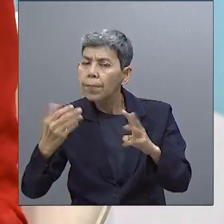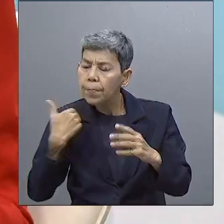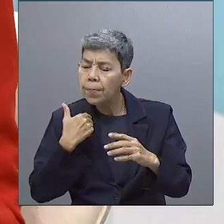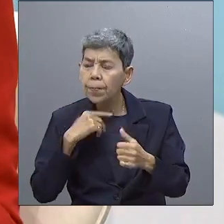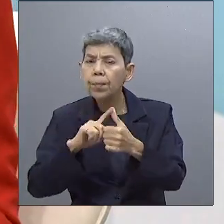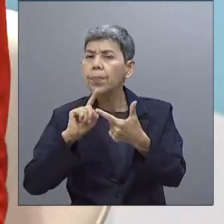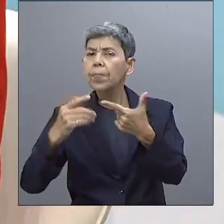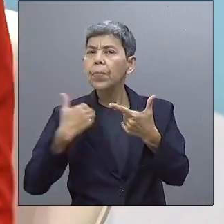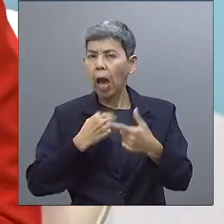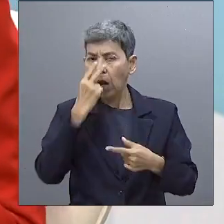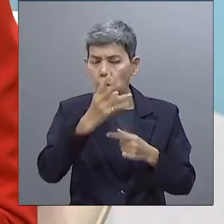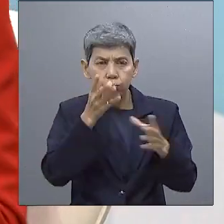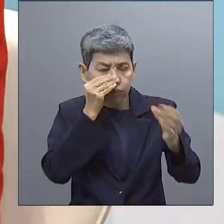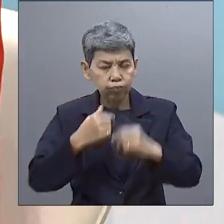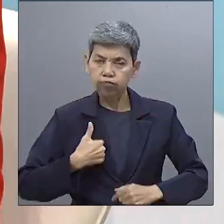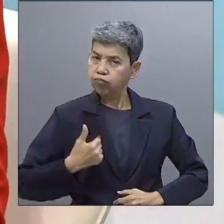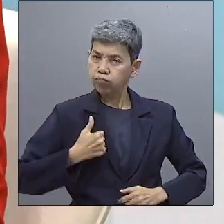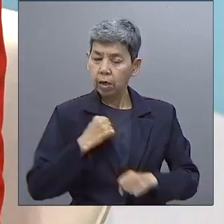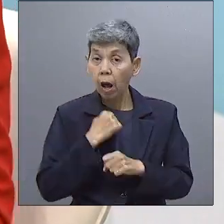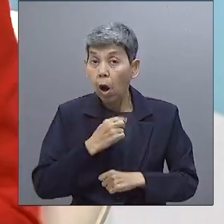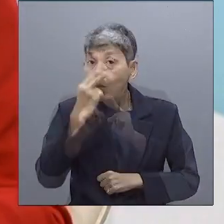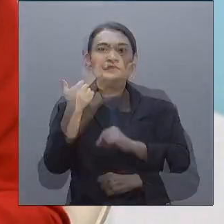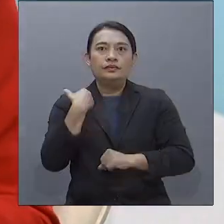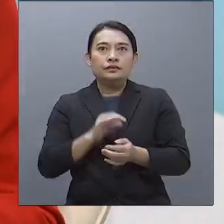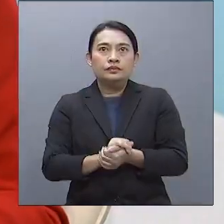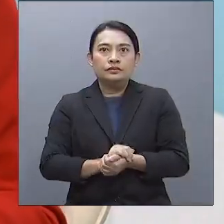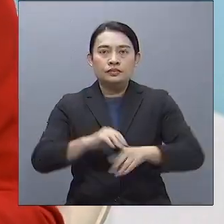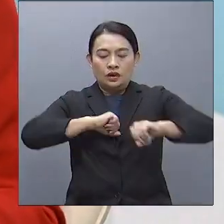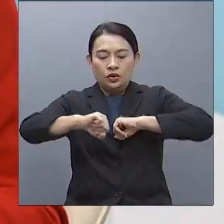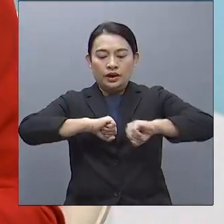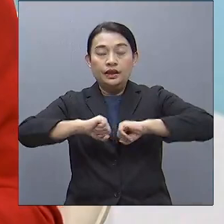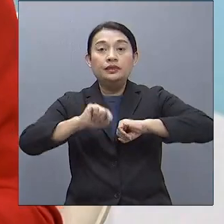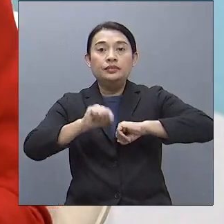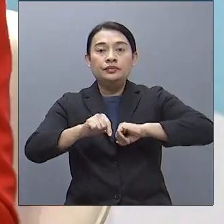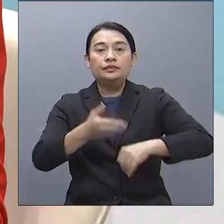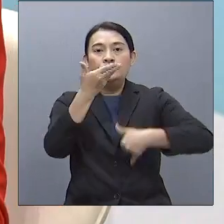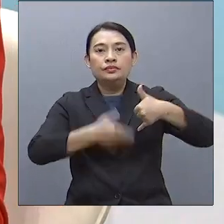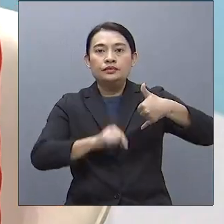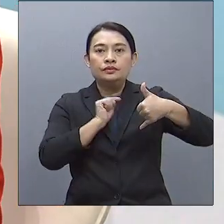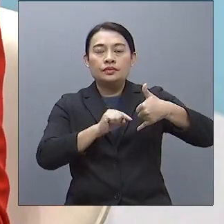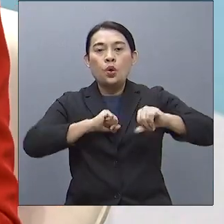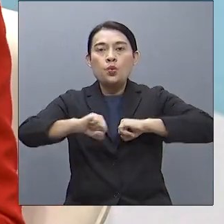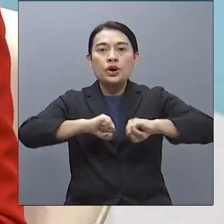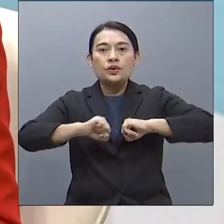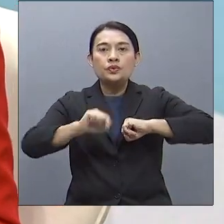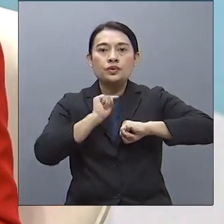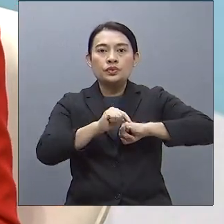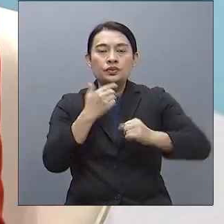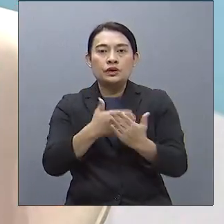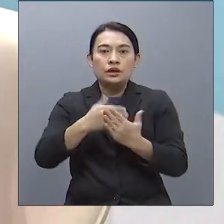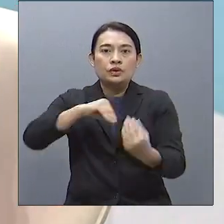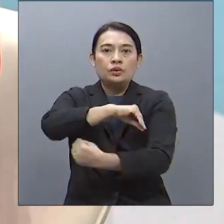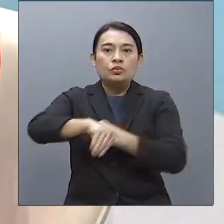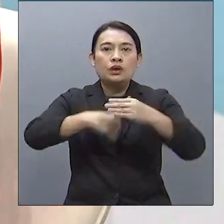ให้น้องๆเนี่ยได้มีโอกาสเฉิดฉายไปดูน้องวัยรุ่นคนนี้กันหน่อยคุณผู้ชมคะนะยังวัยรุ่นอยู่แต่สร้างรายได้ได้แล้วนะ